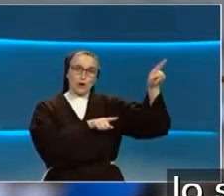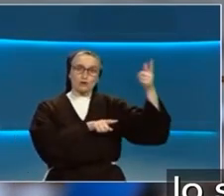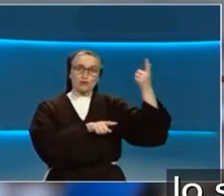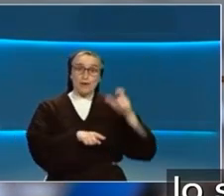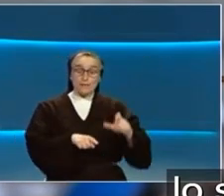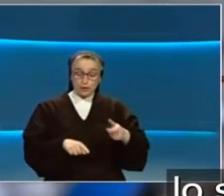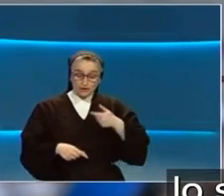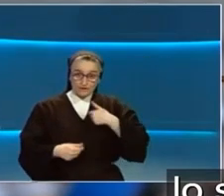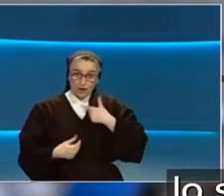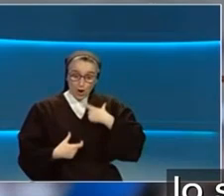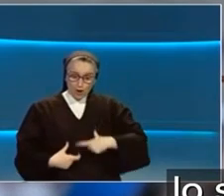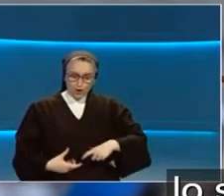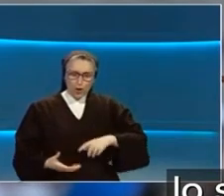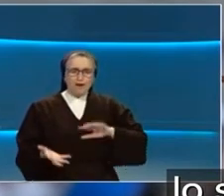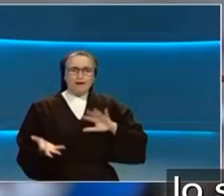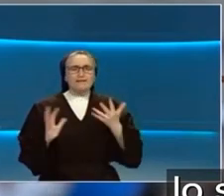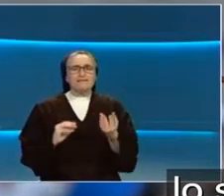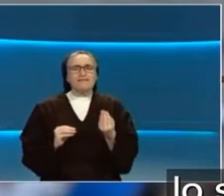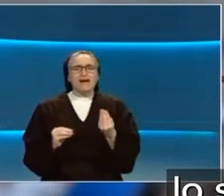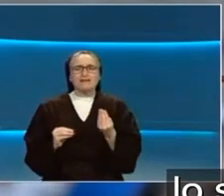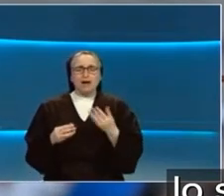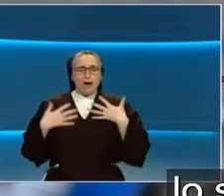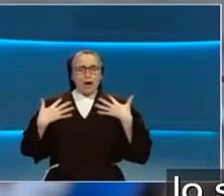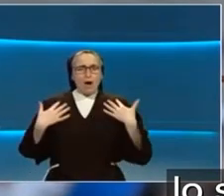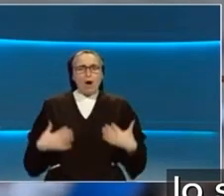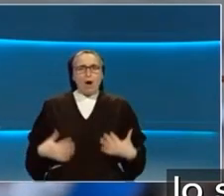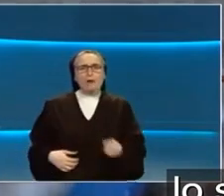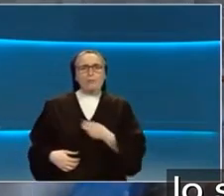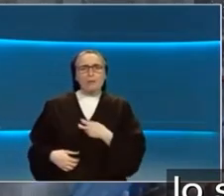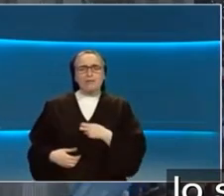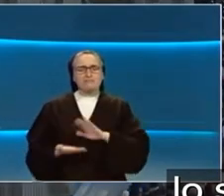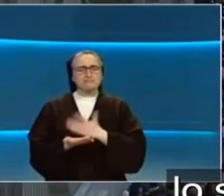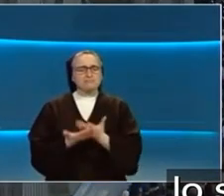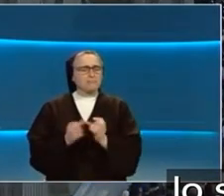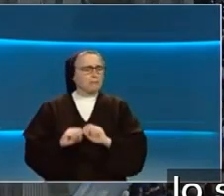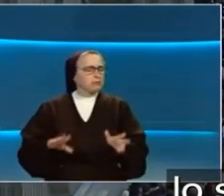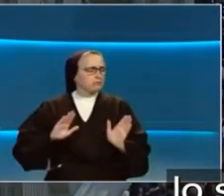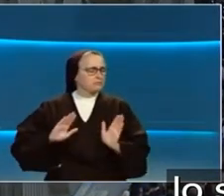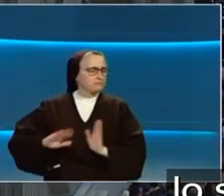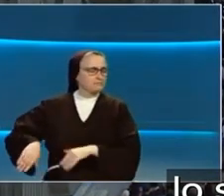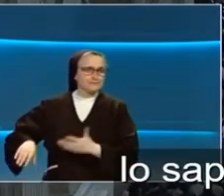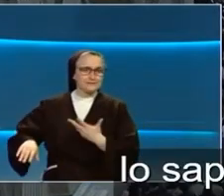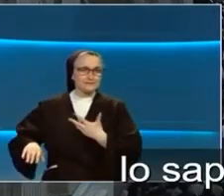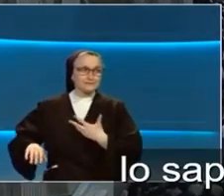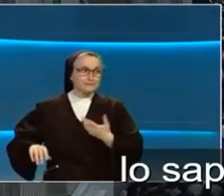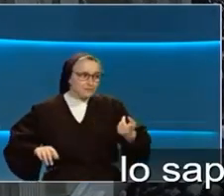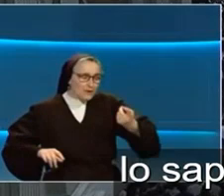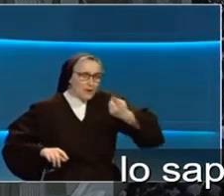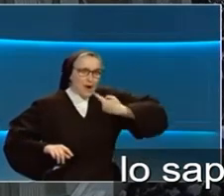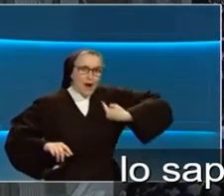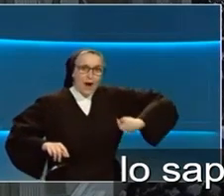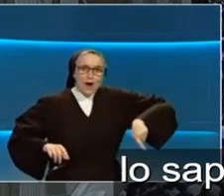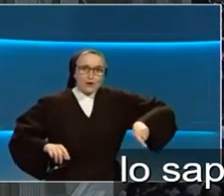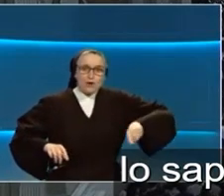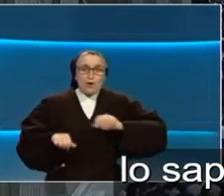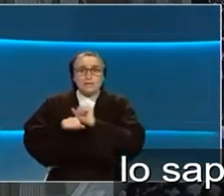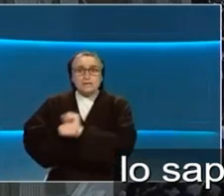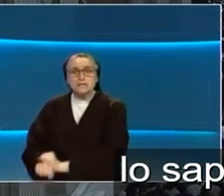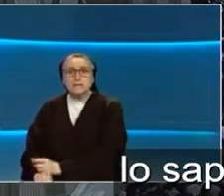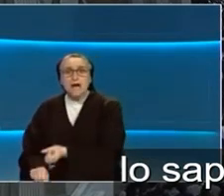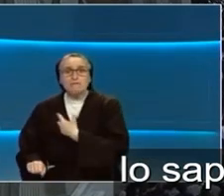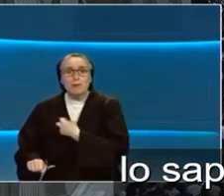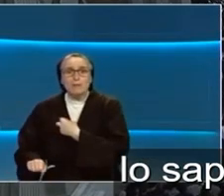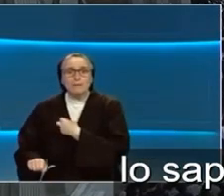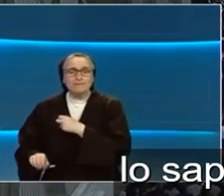fosse reso inefficace questo corpo di peccato e noi non fossimo più